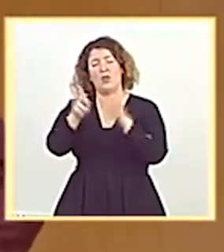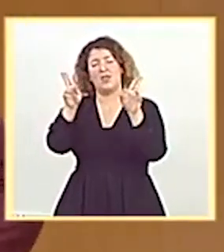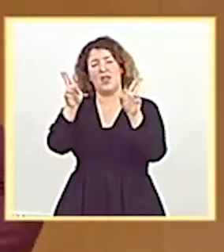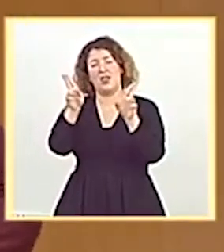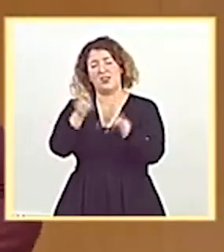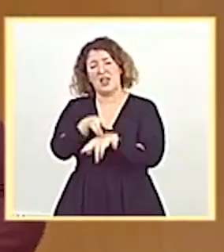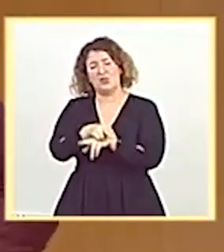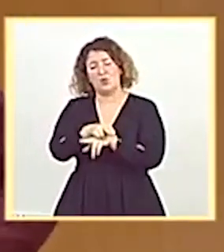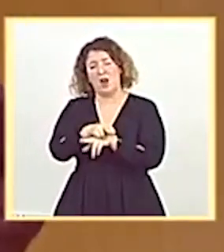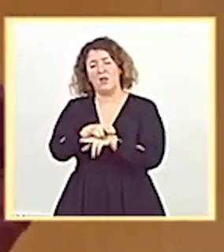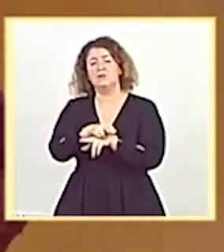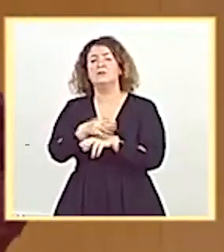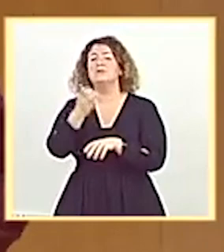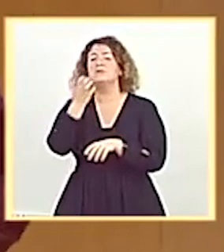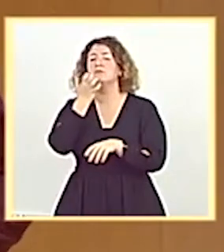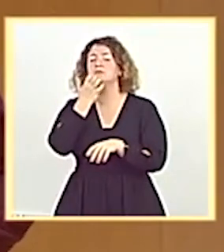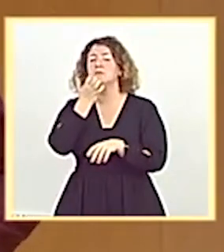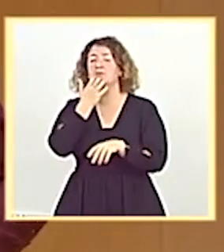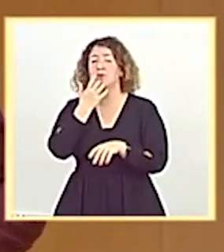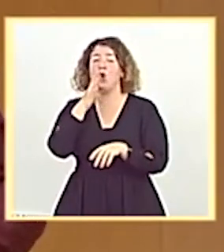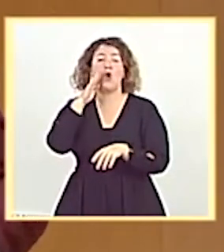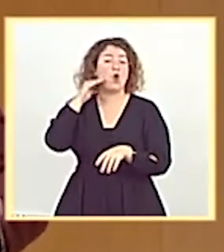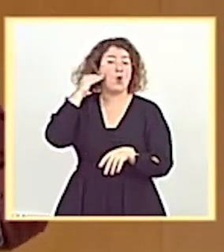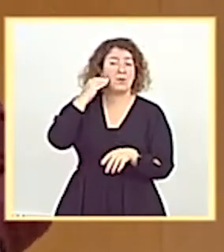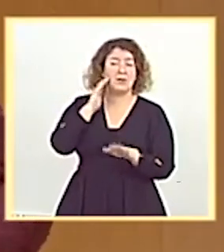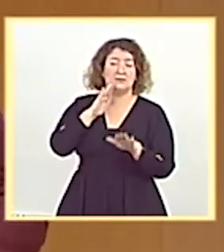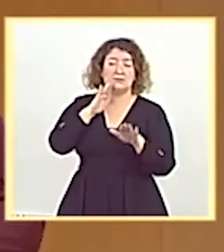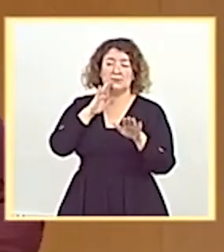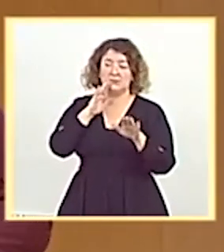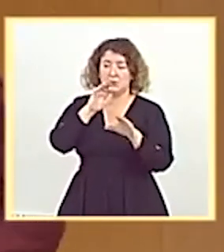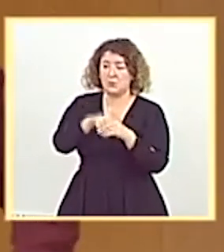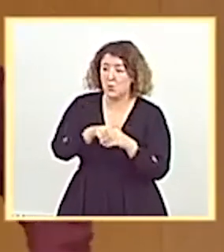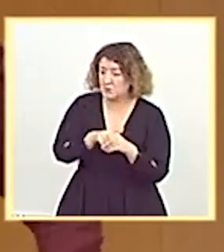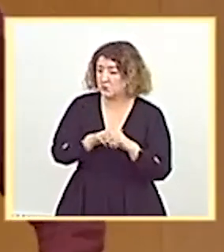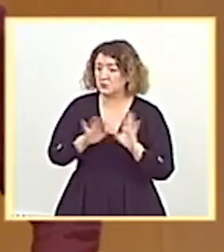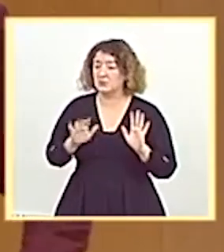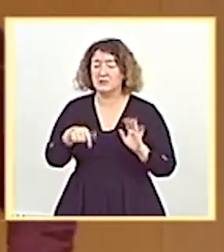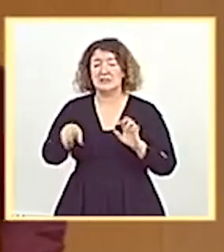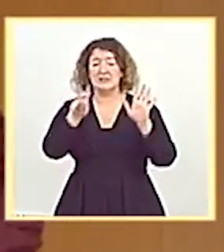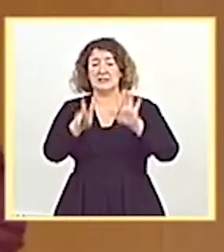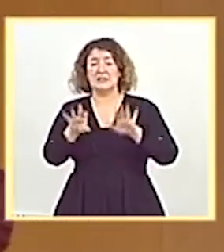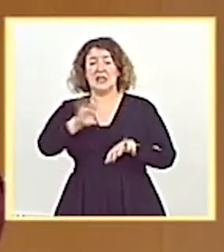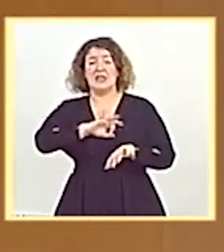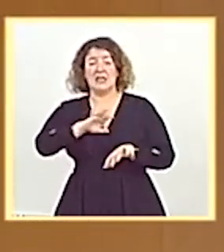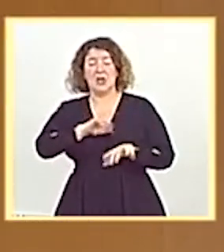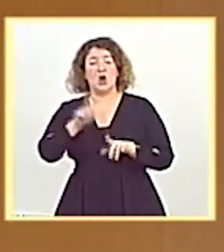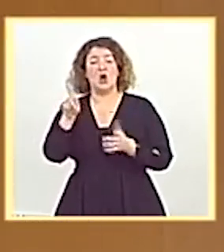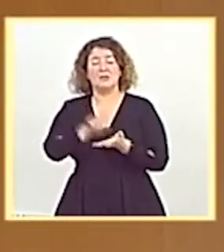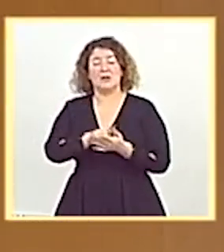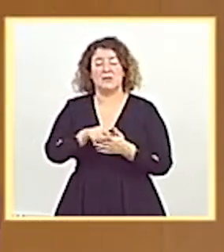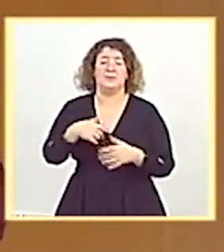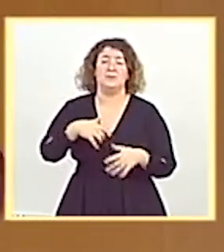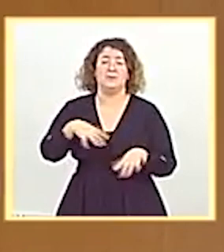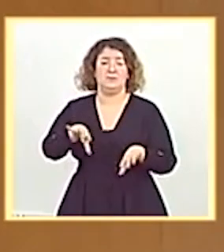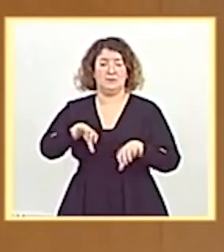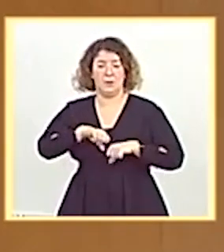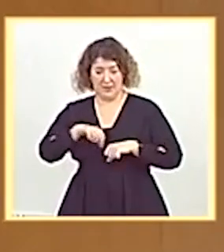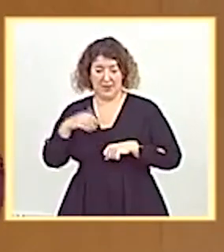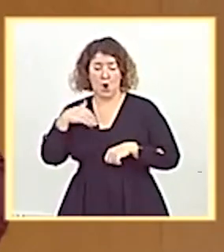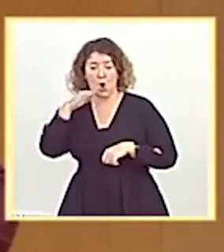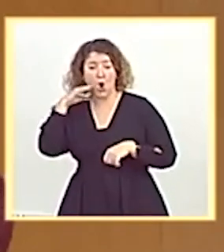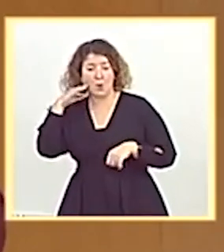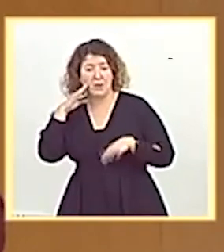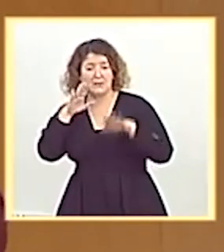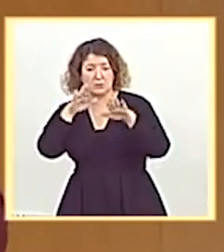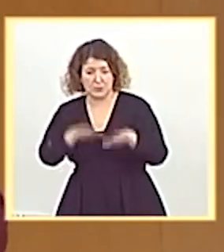aconseguit entre tots i totes, que és la rectificació del govern en aplicar l'IVA del 10 al 21%, que sabíem que era una mesura